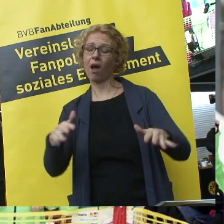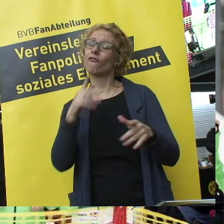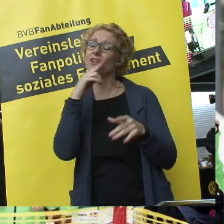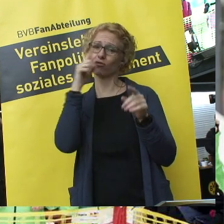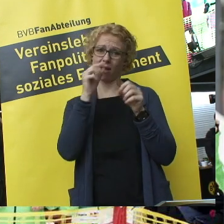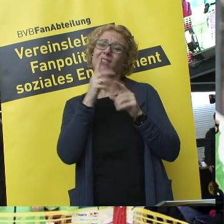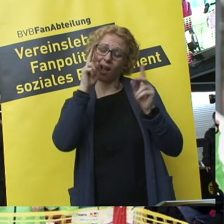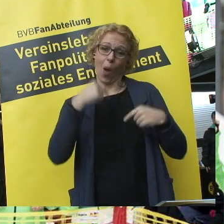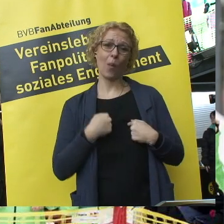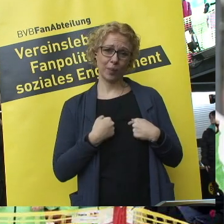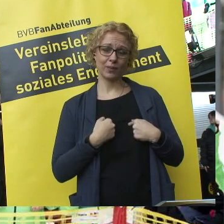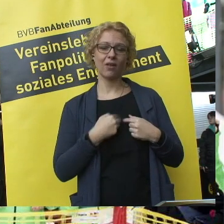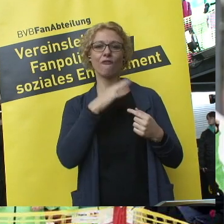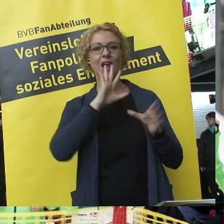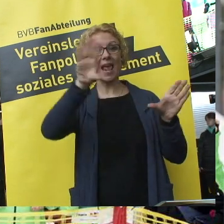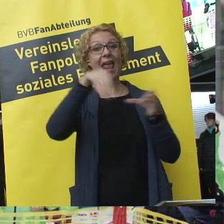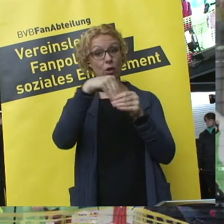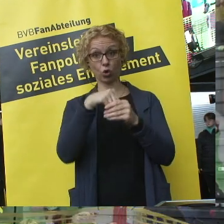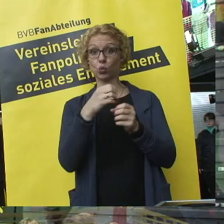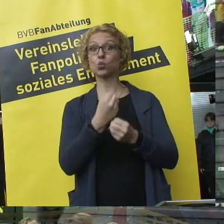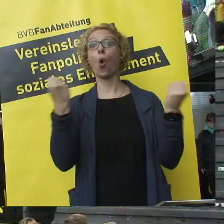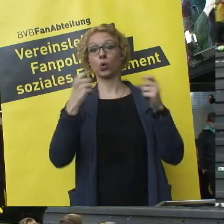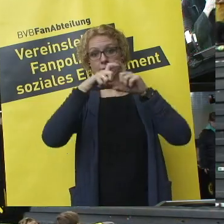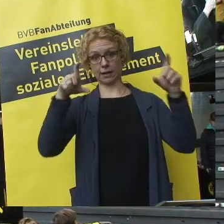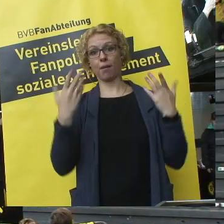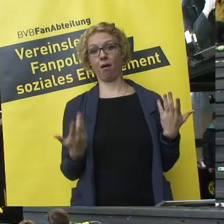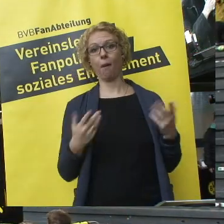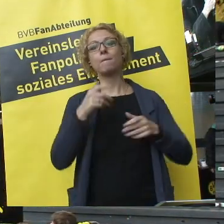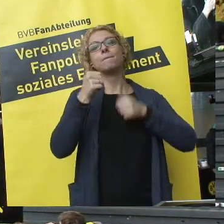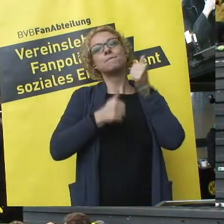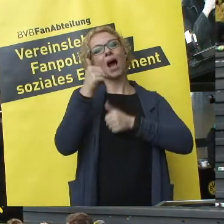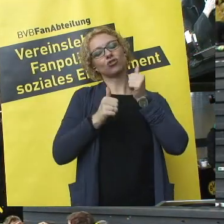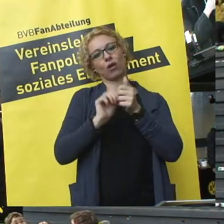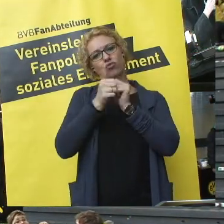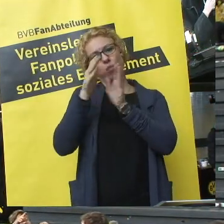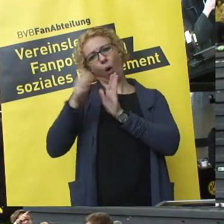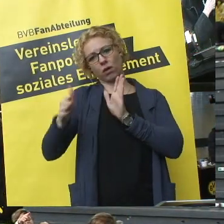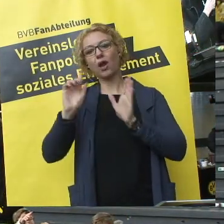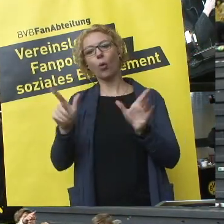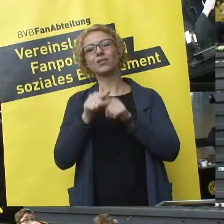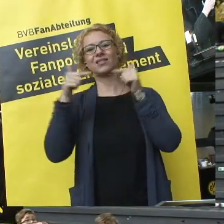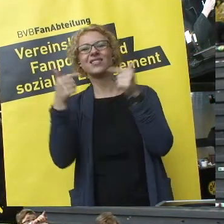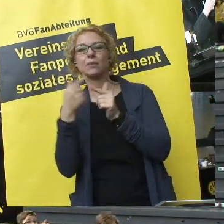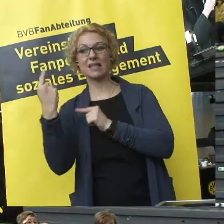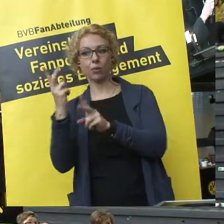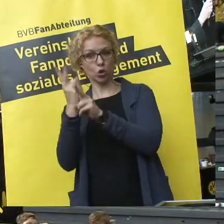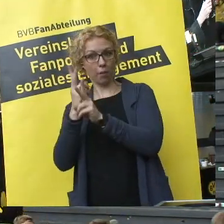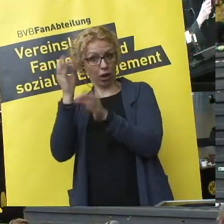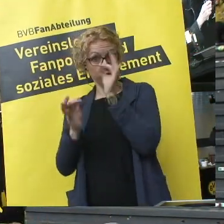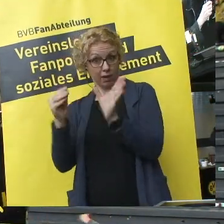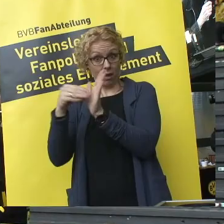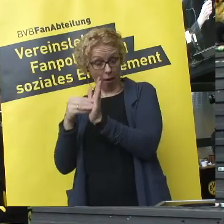haben. Wir machen sehr viel Inklusion. In den Mannschaftssportarten haben wir inklusive Teams, die sogar am normalen Spielbetrieb